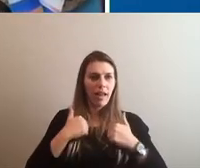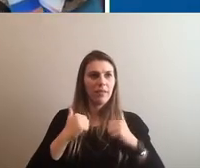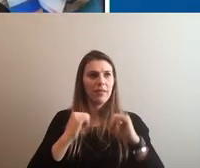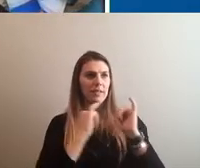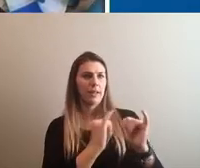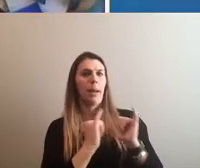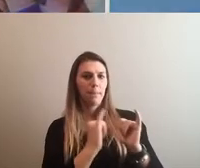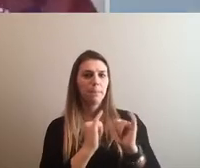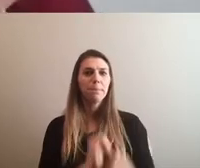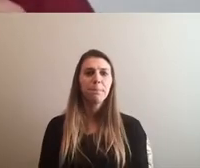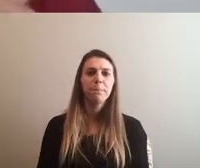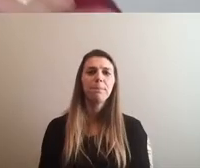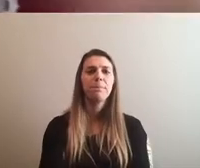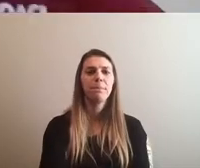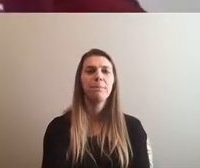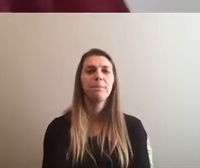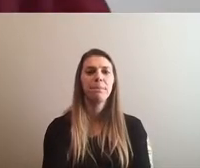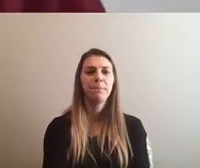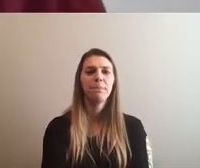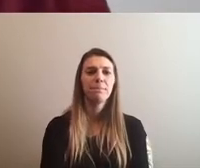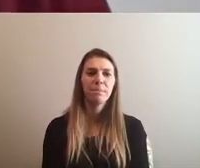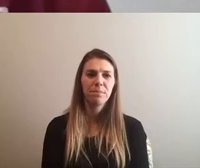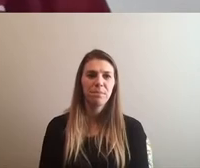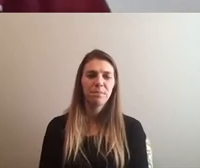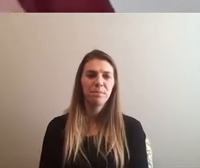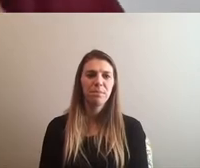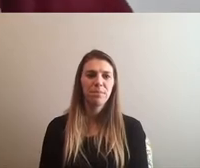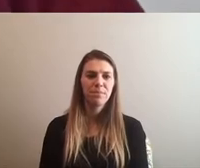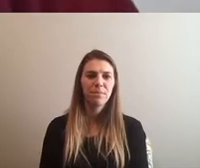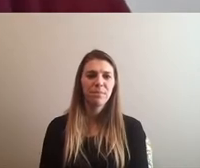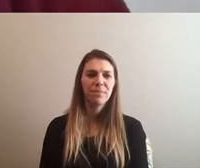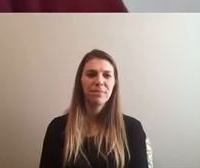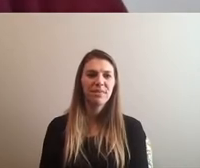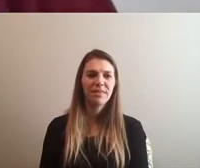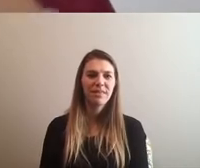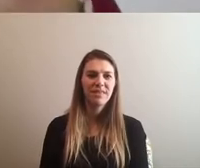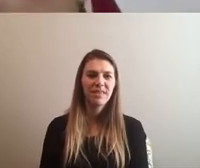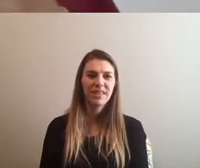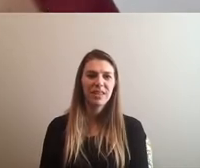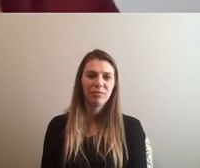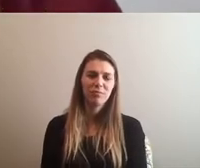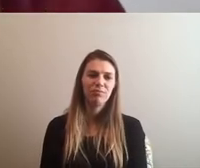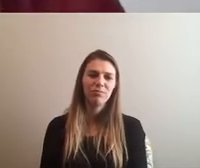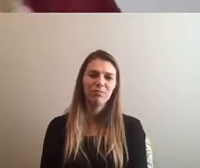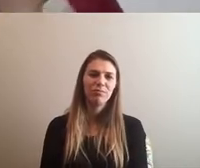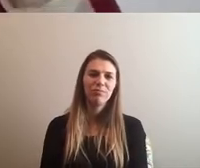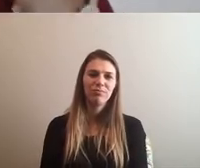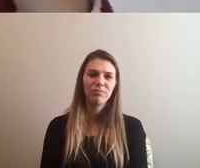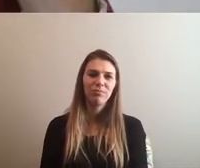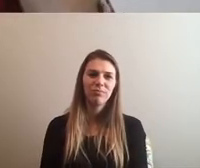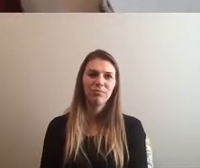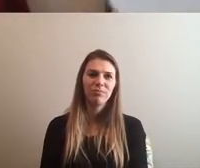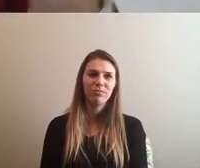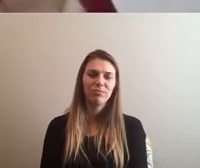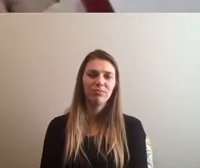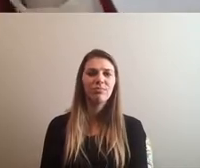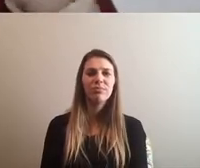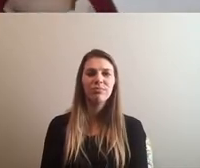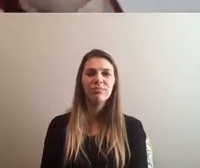it. Yeah. सबका हक है मेरा भी हक है मेरे दिल में दिल धड़कता